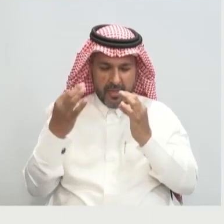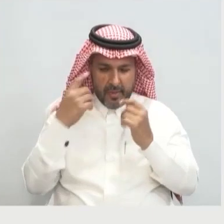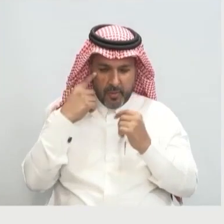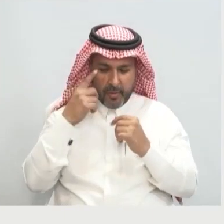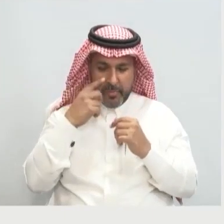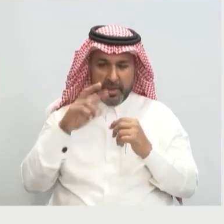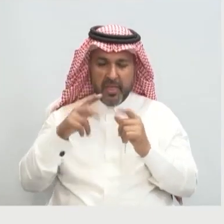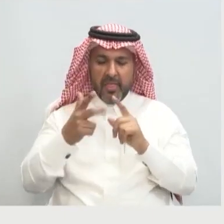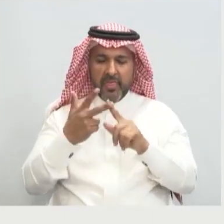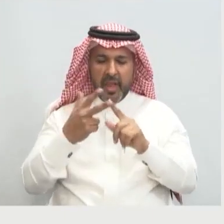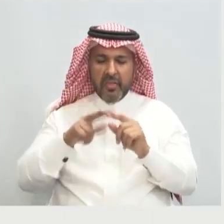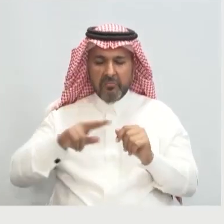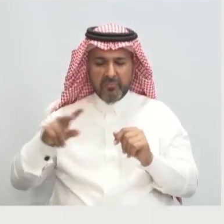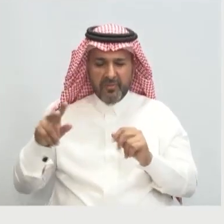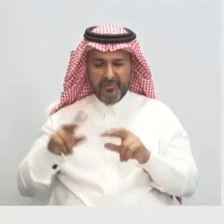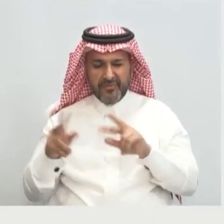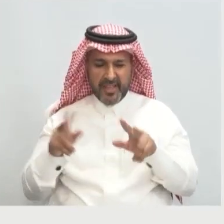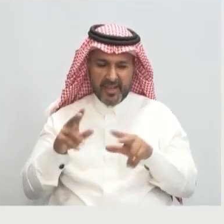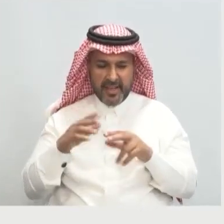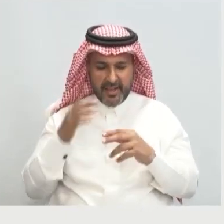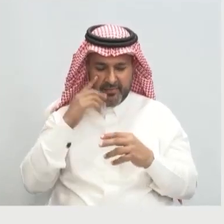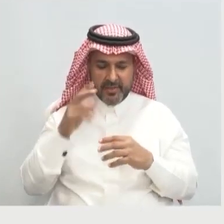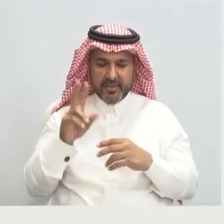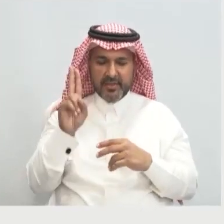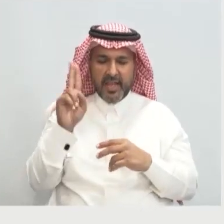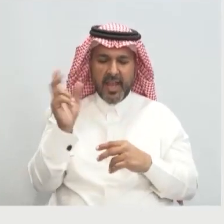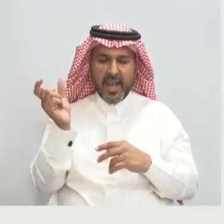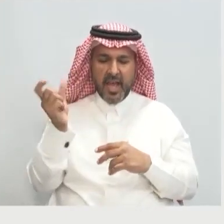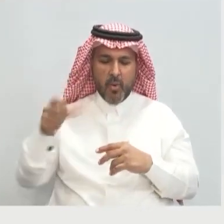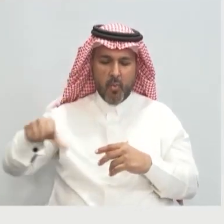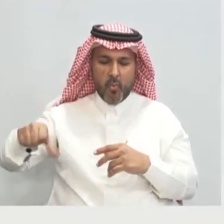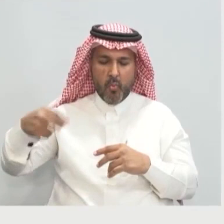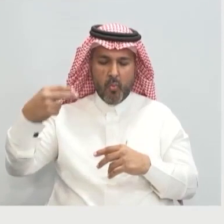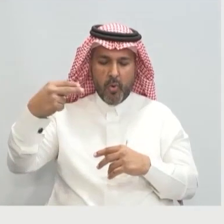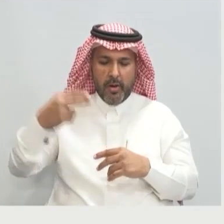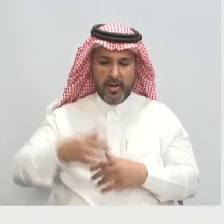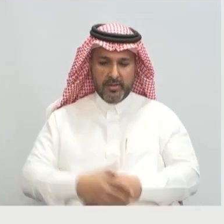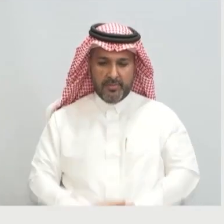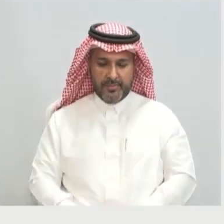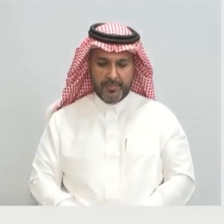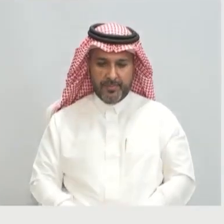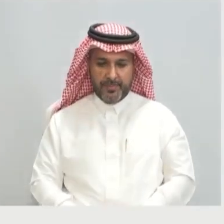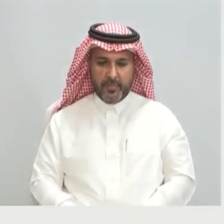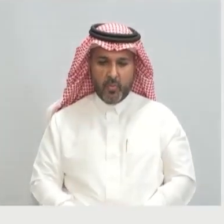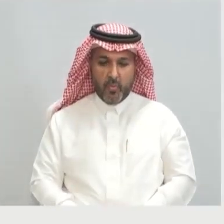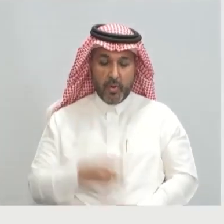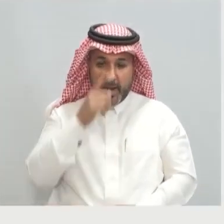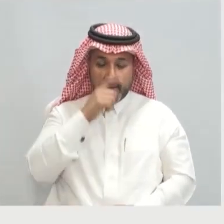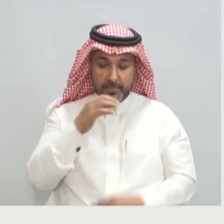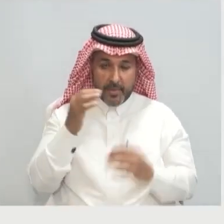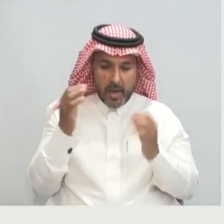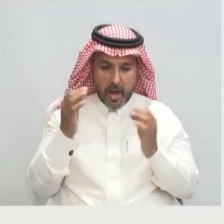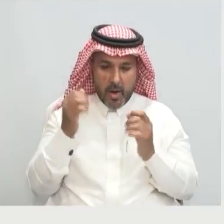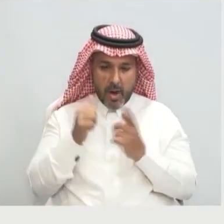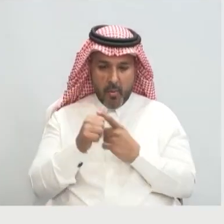نظرنا الى بناء الشبكه قبل ان نحتاجها يتسم الموظفين او المدراء الذكاء باستباق الامور لذلك فهم